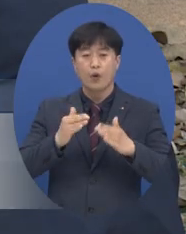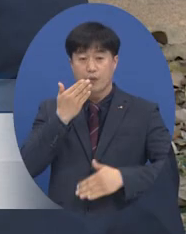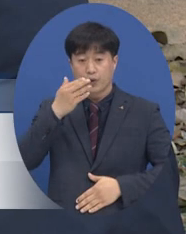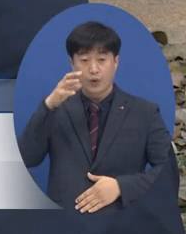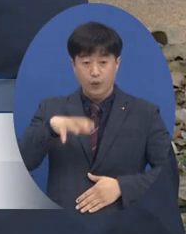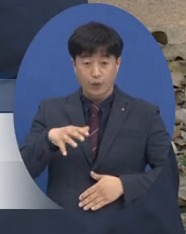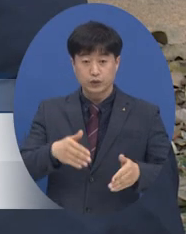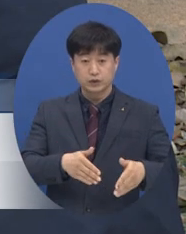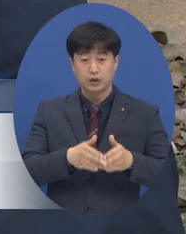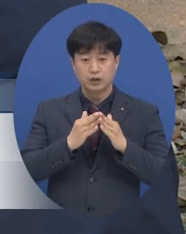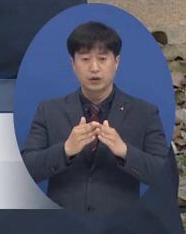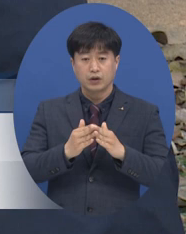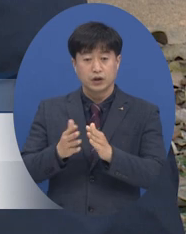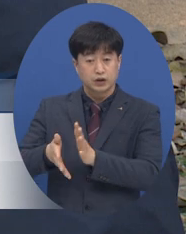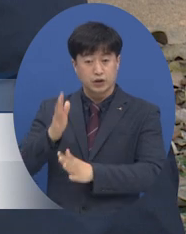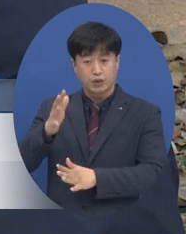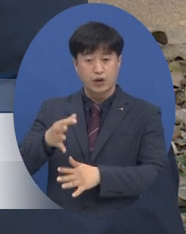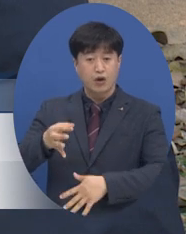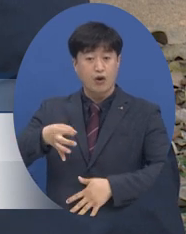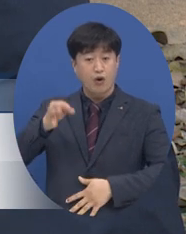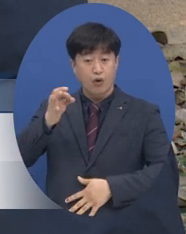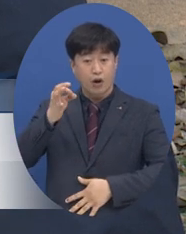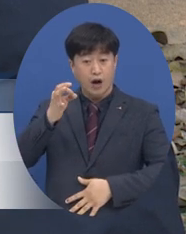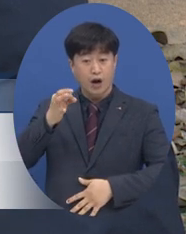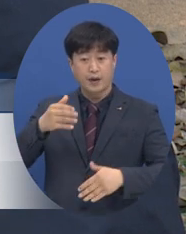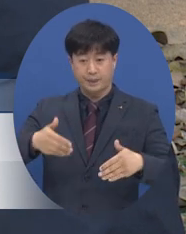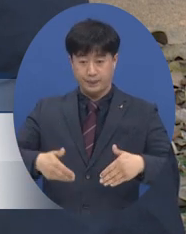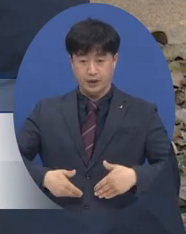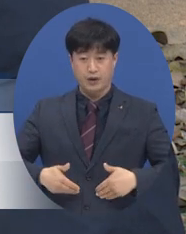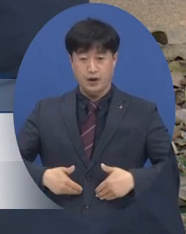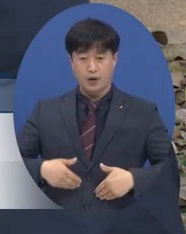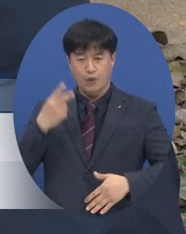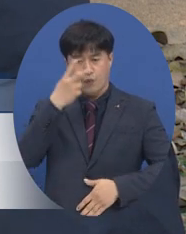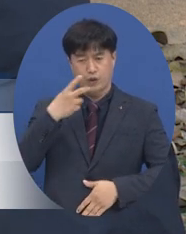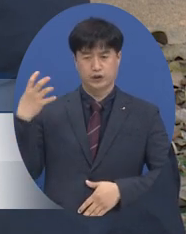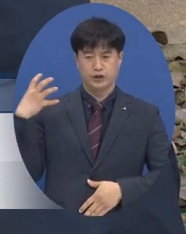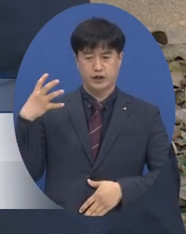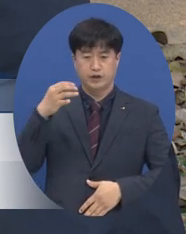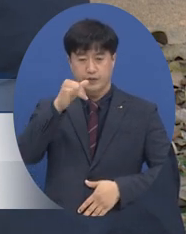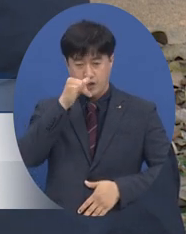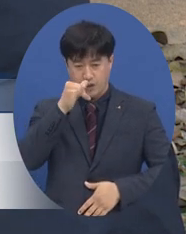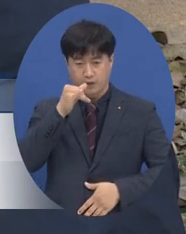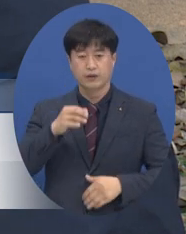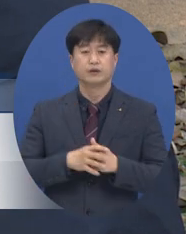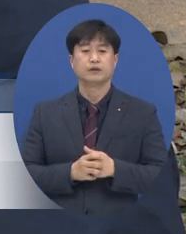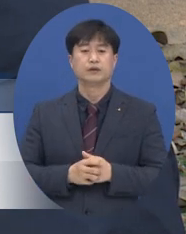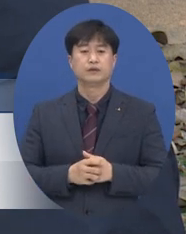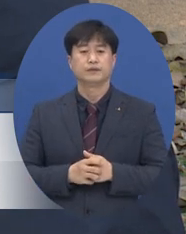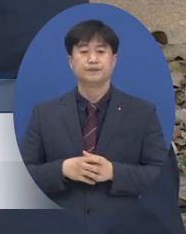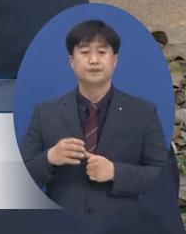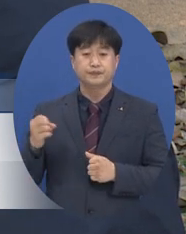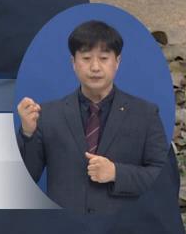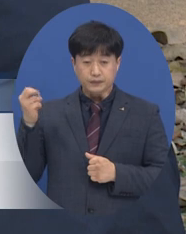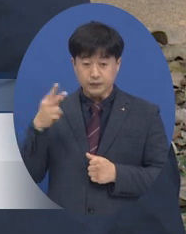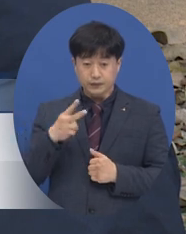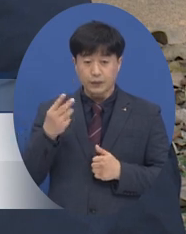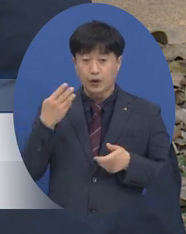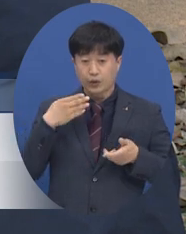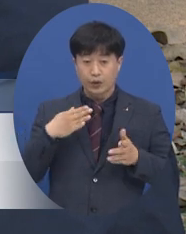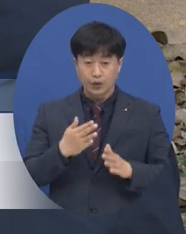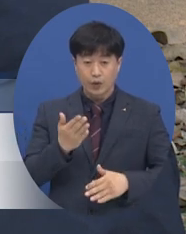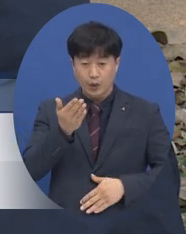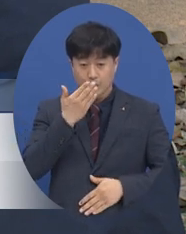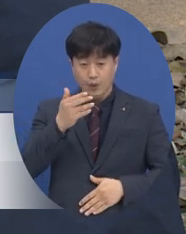설치는 기관 외 허가를 받 맡아야 되고 그리고 어 관리 책임이